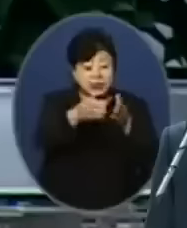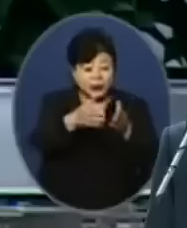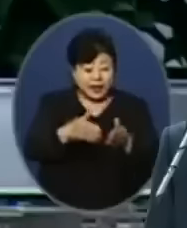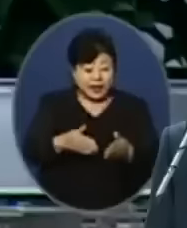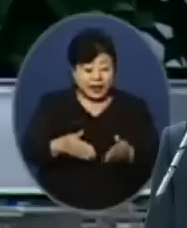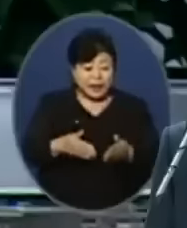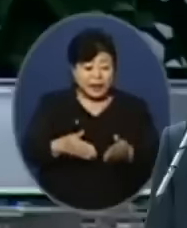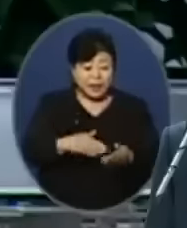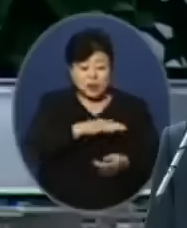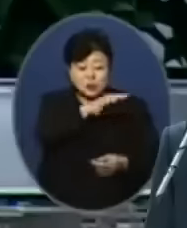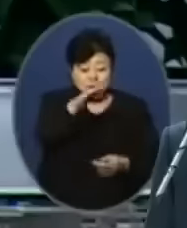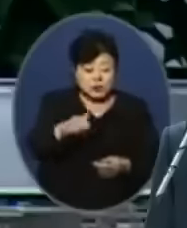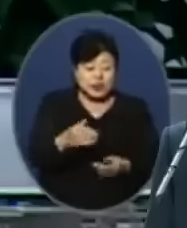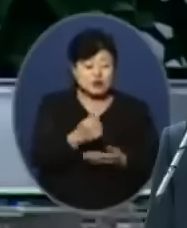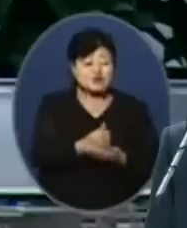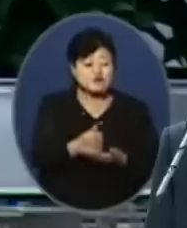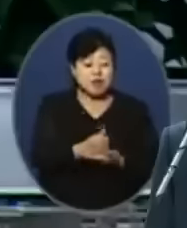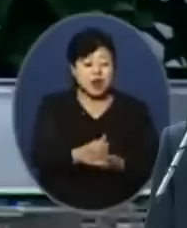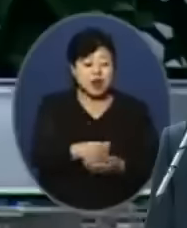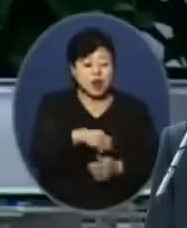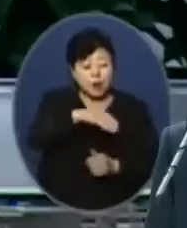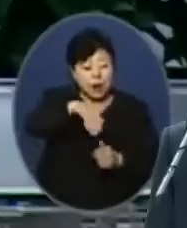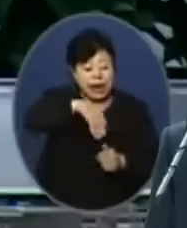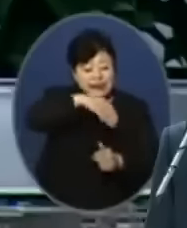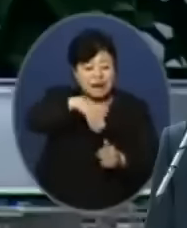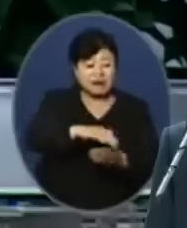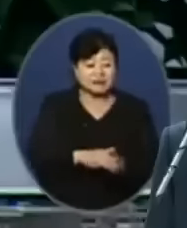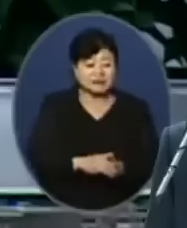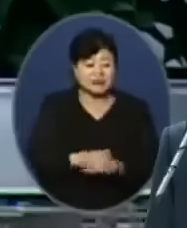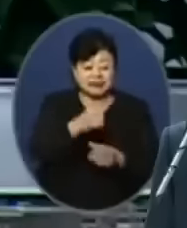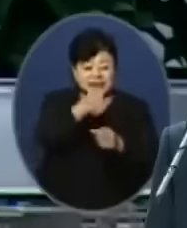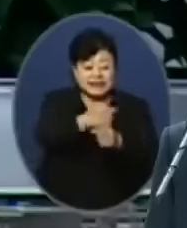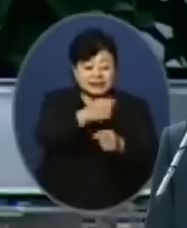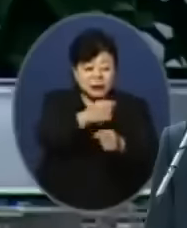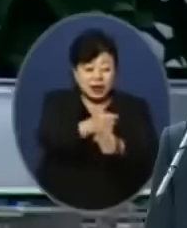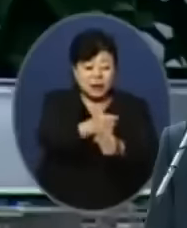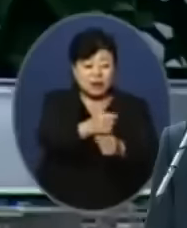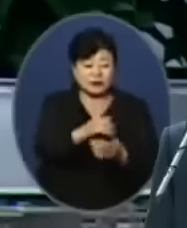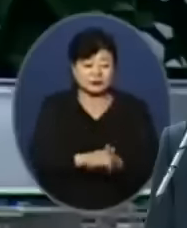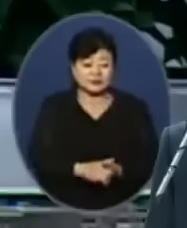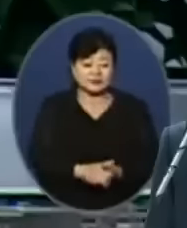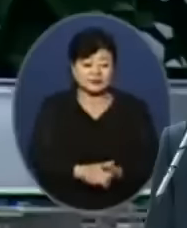통해서 우리의 운명과 환경을 창조하고